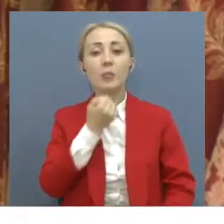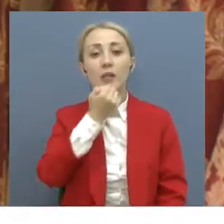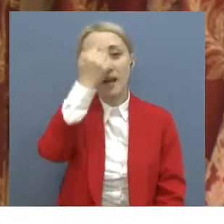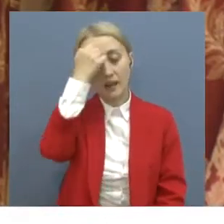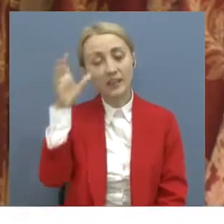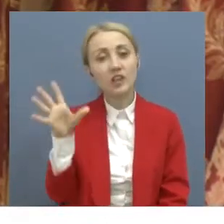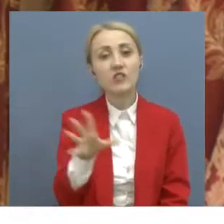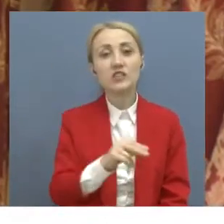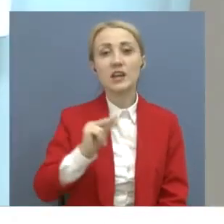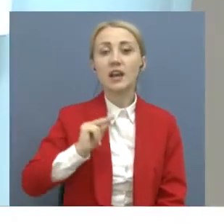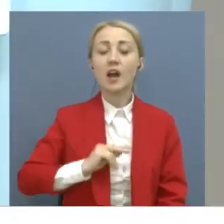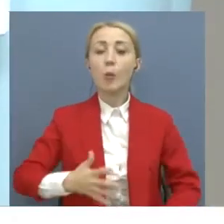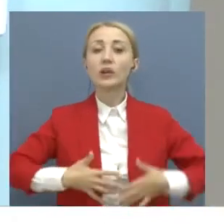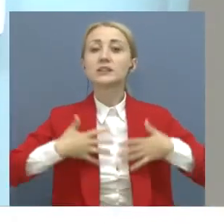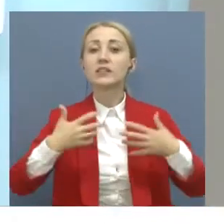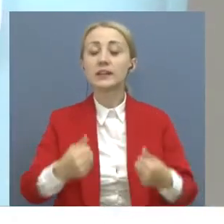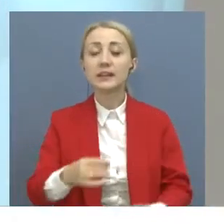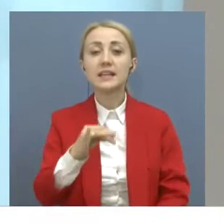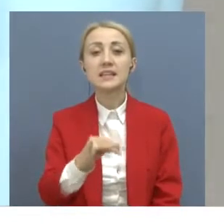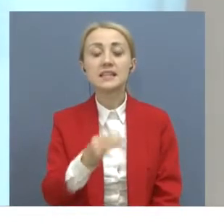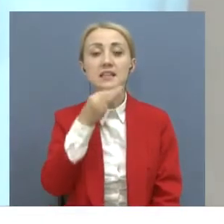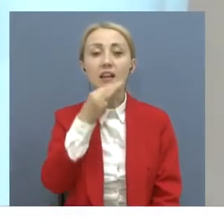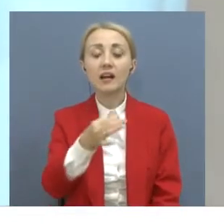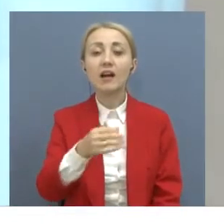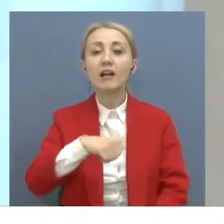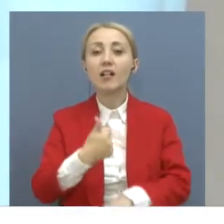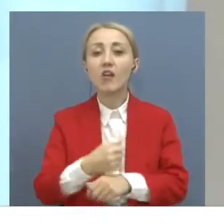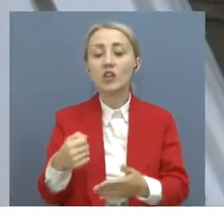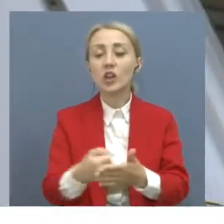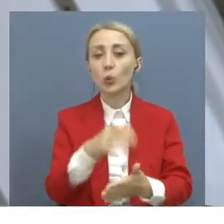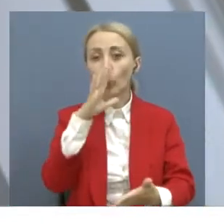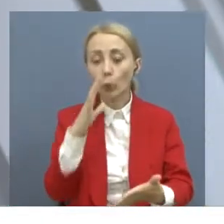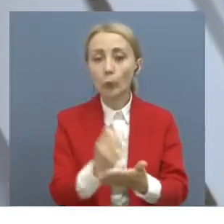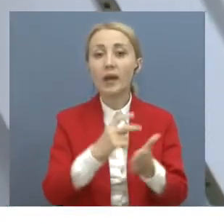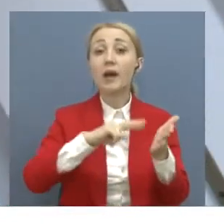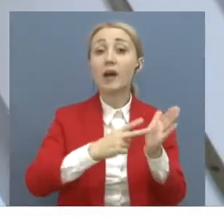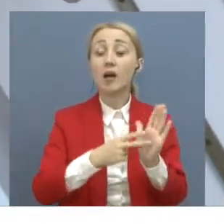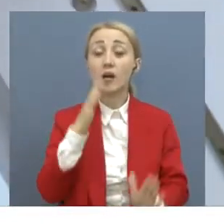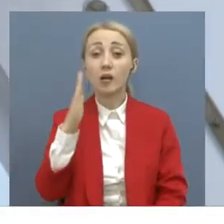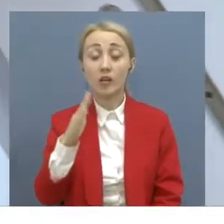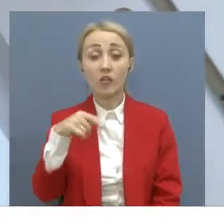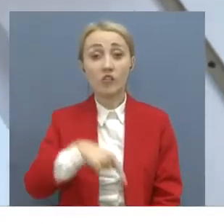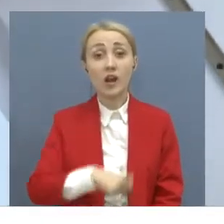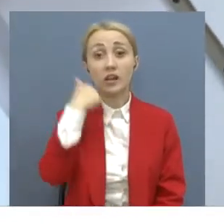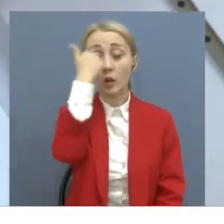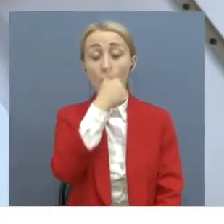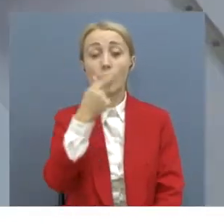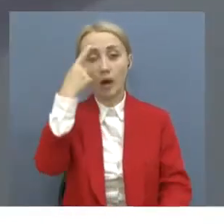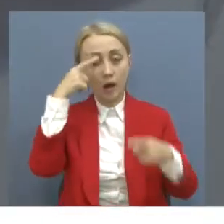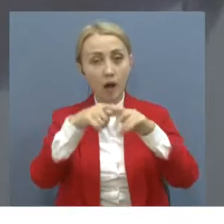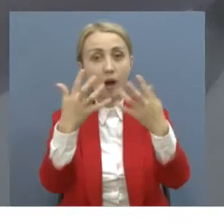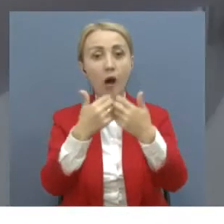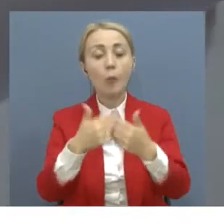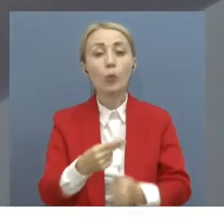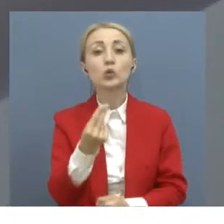білдірді. Биыл тек қана жаңа медициналық жабдықтар сатып алуға 2,5 миллиард теңге бөлінген. Әлеуметтік нысандар құрылысына 26,7 миллиард теңге